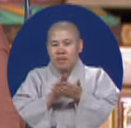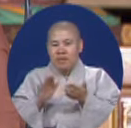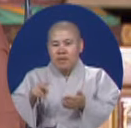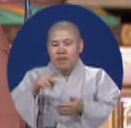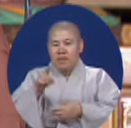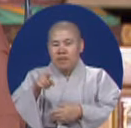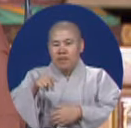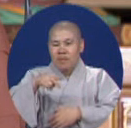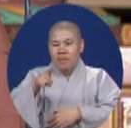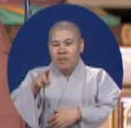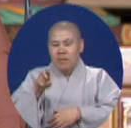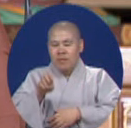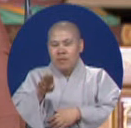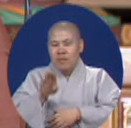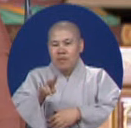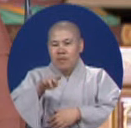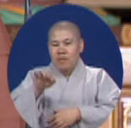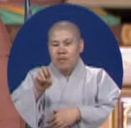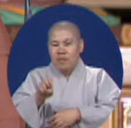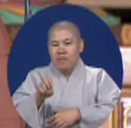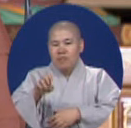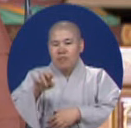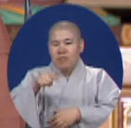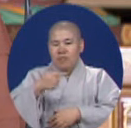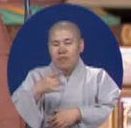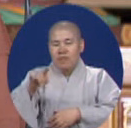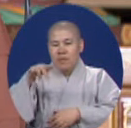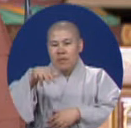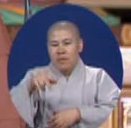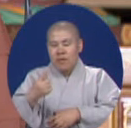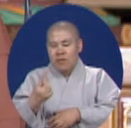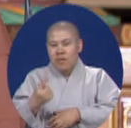섭심내조 마음을 딱 걷어들여서 이게